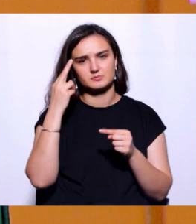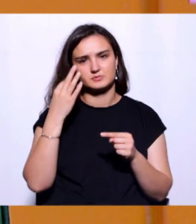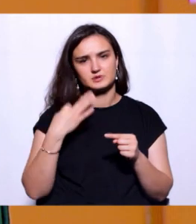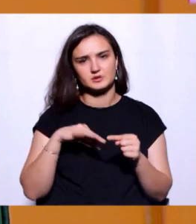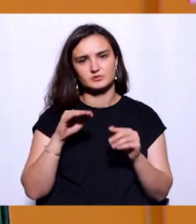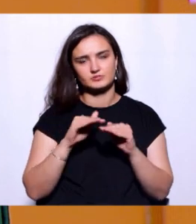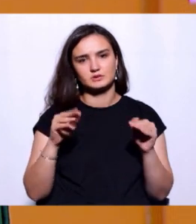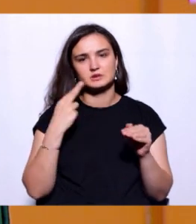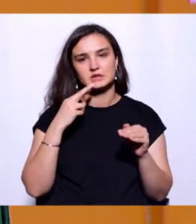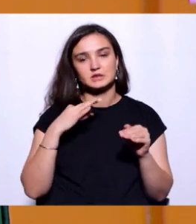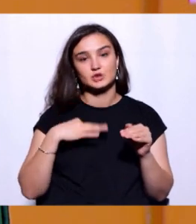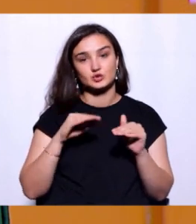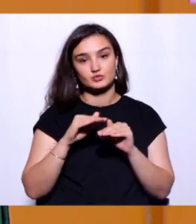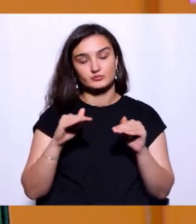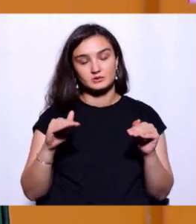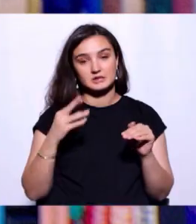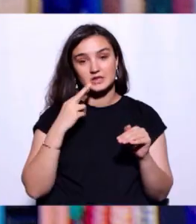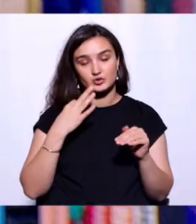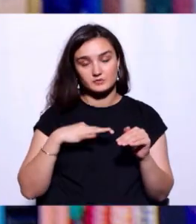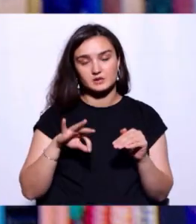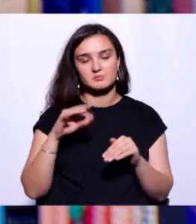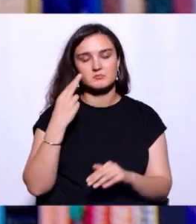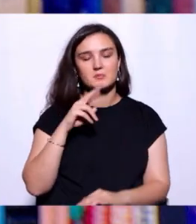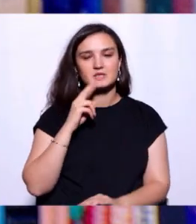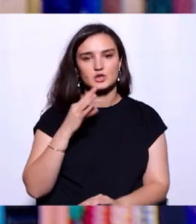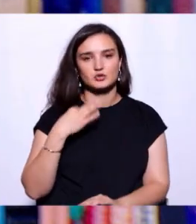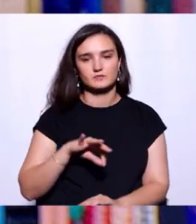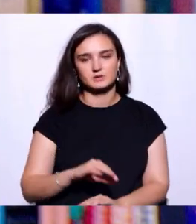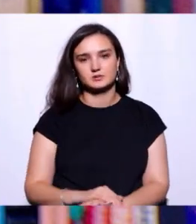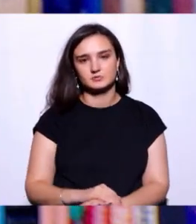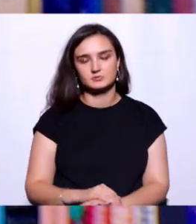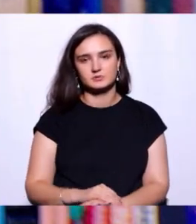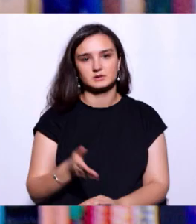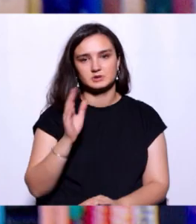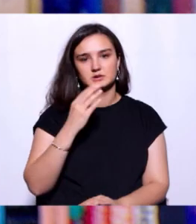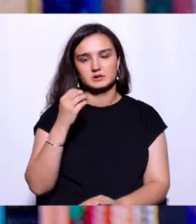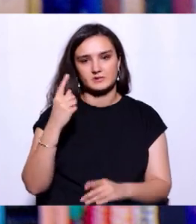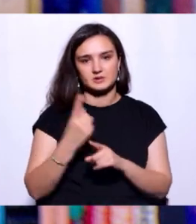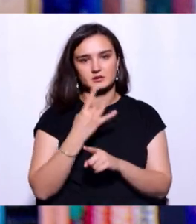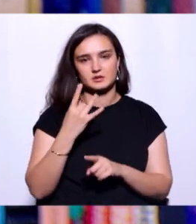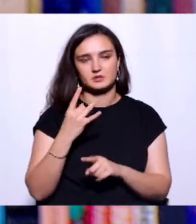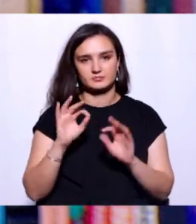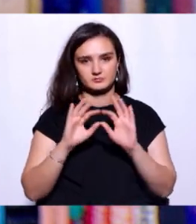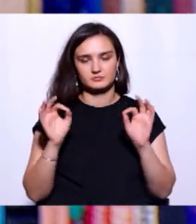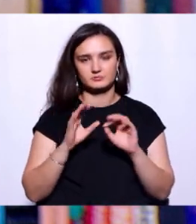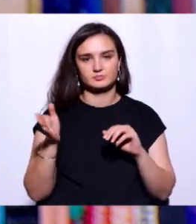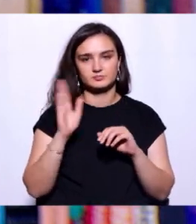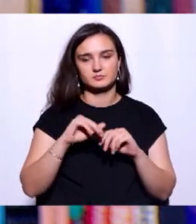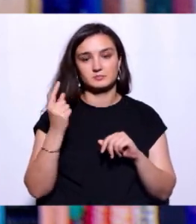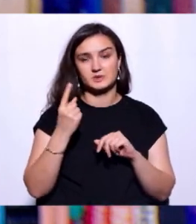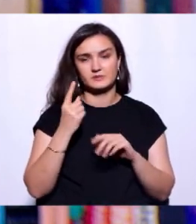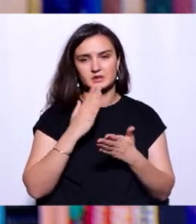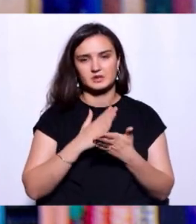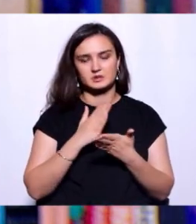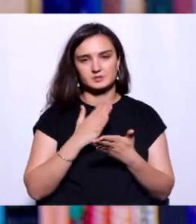ბიძაშვილი, დედაშვილი, მამიდაშვილი. Now let's go through them one more time. So, the